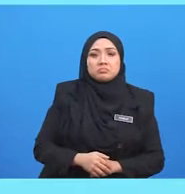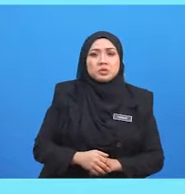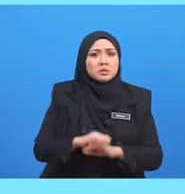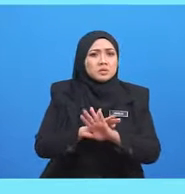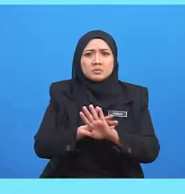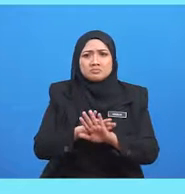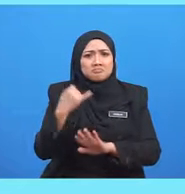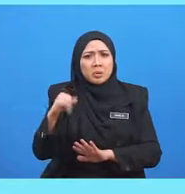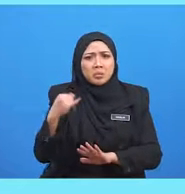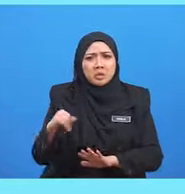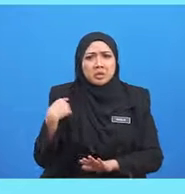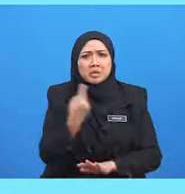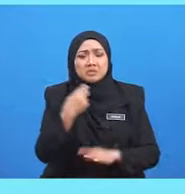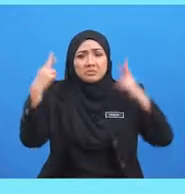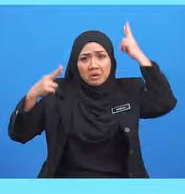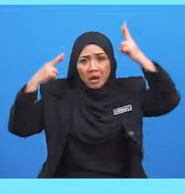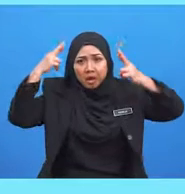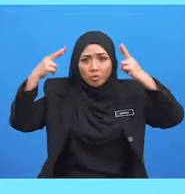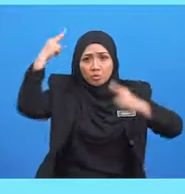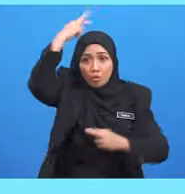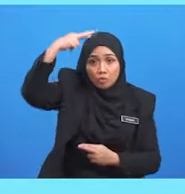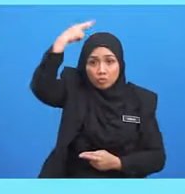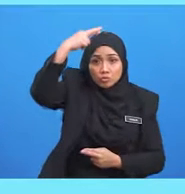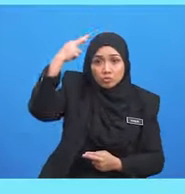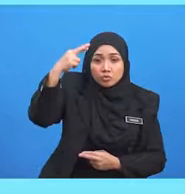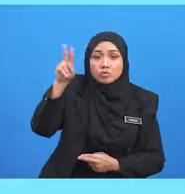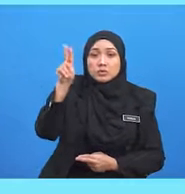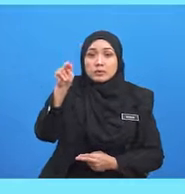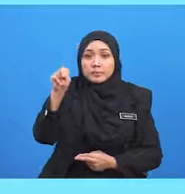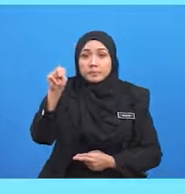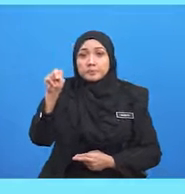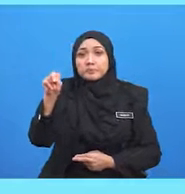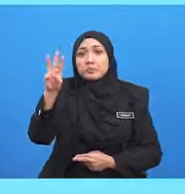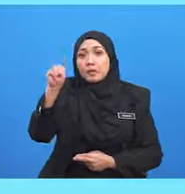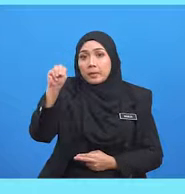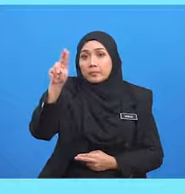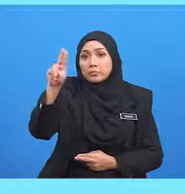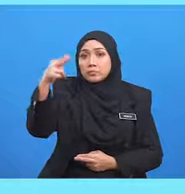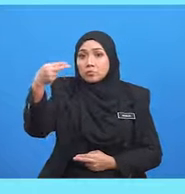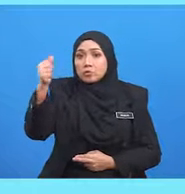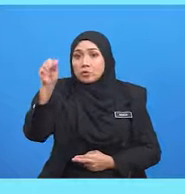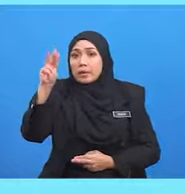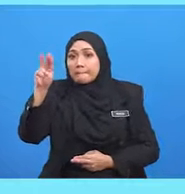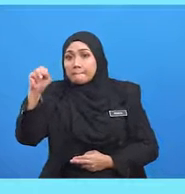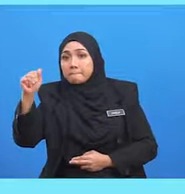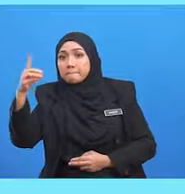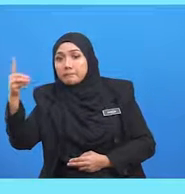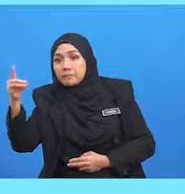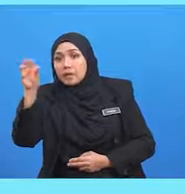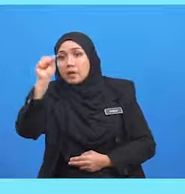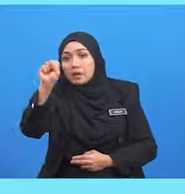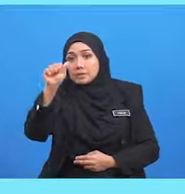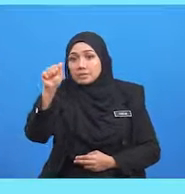jangan kita meragui kerasulan dan kenabian Nabi Muhammad sallallahu alaihi wasallam sebagai